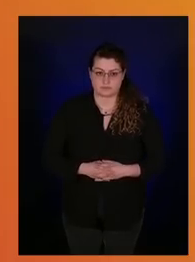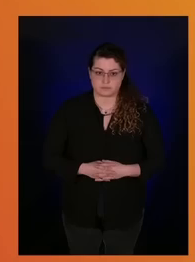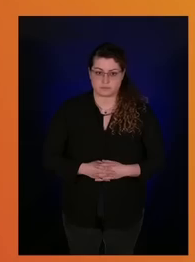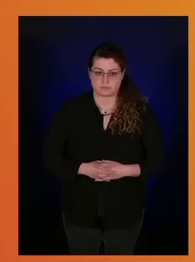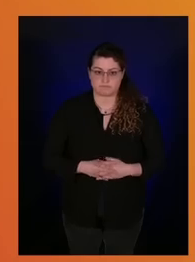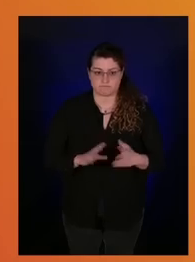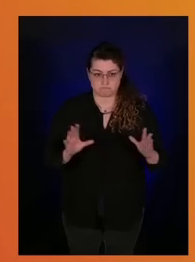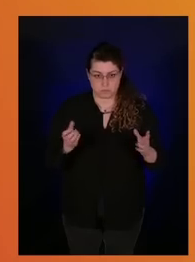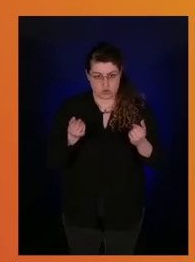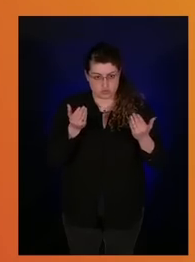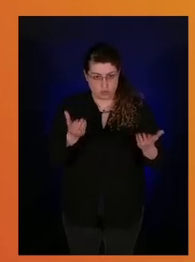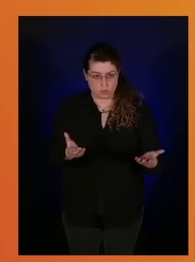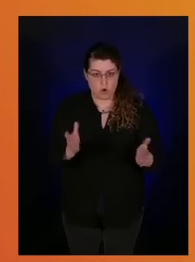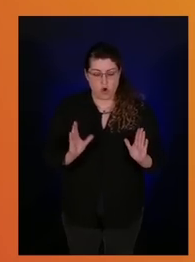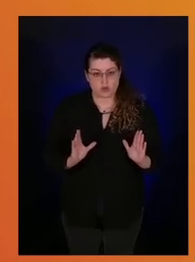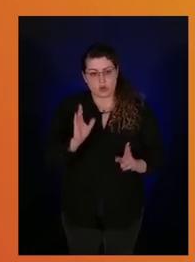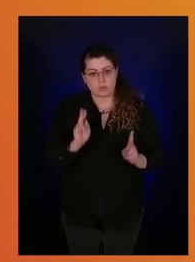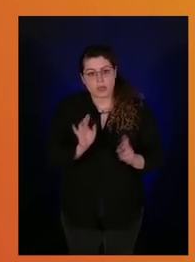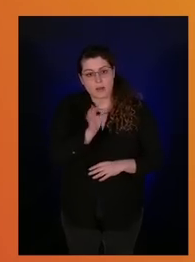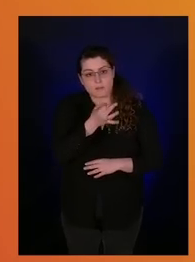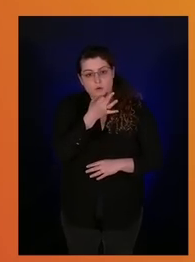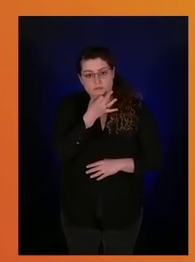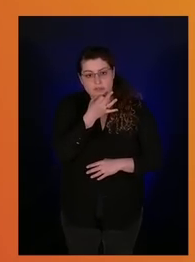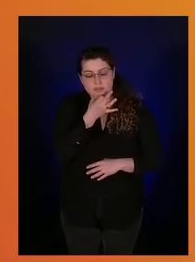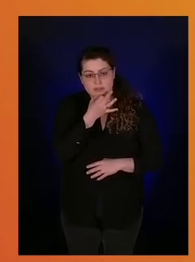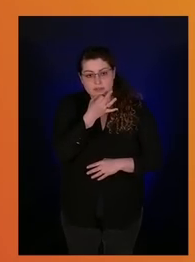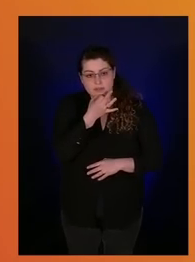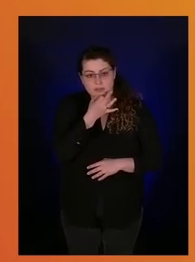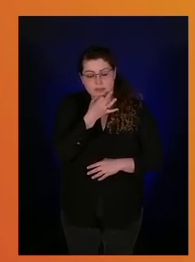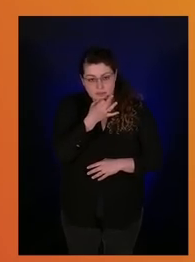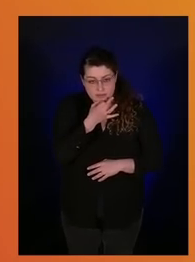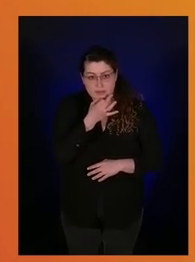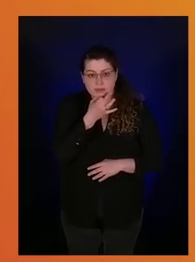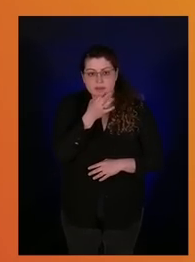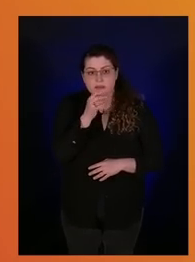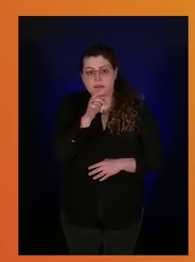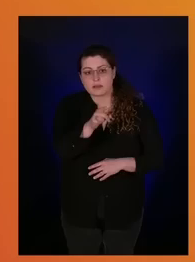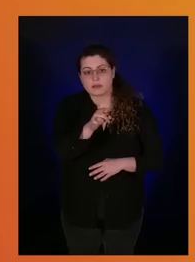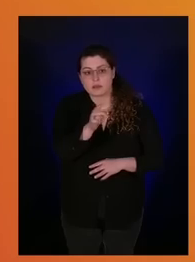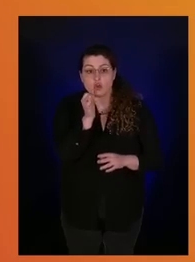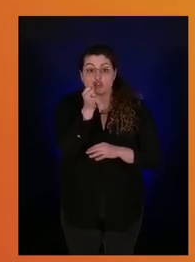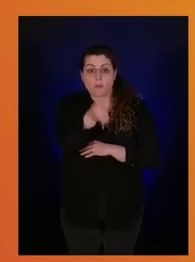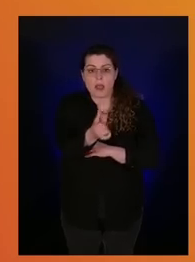Ce que je vous propose, c'est qu'on puisse peut-être profiter du moment pour annoncer la tribune de demain.